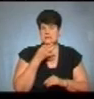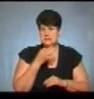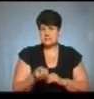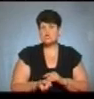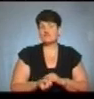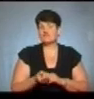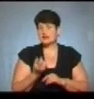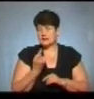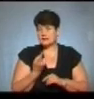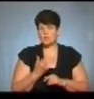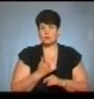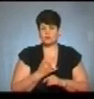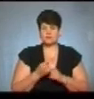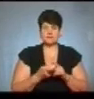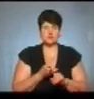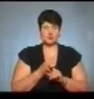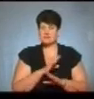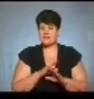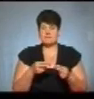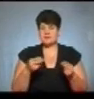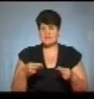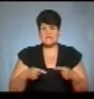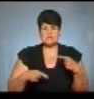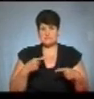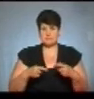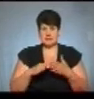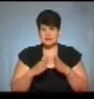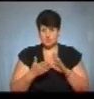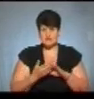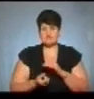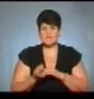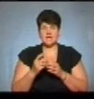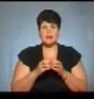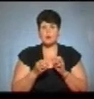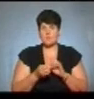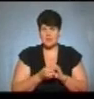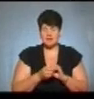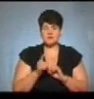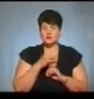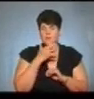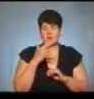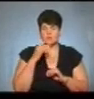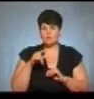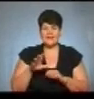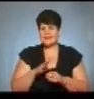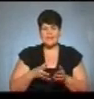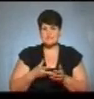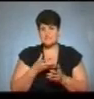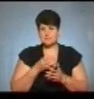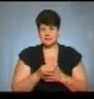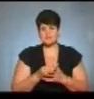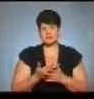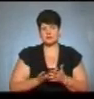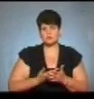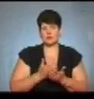виникла внаслідок непідписання спірної такої ситуації, виникла така проблема, що багато людей не заплатили за